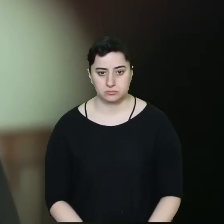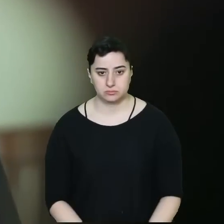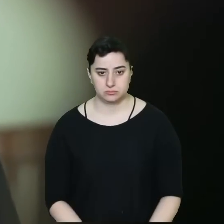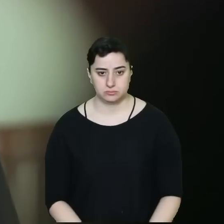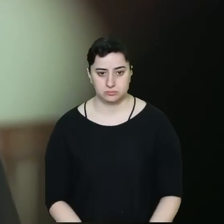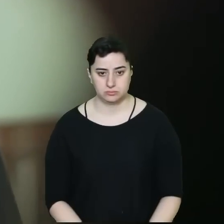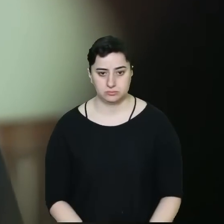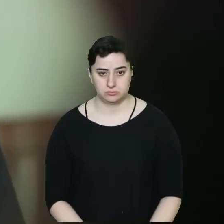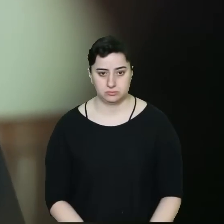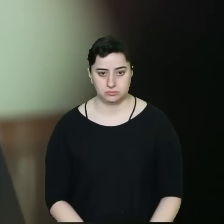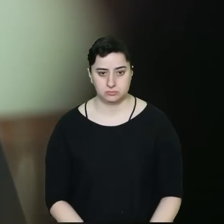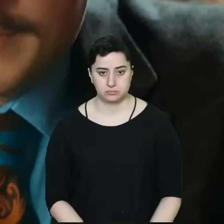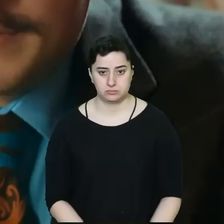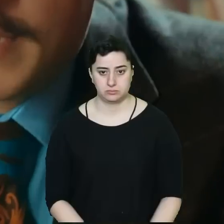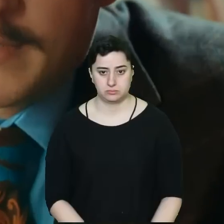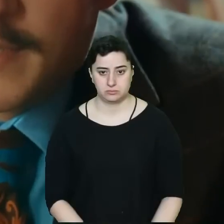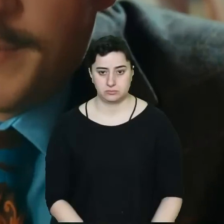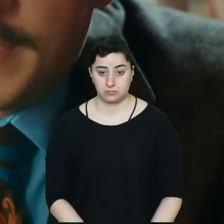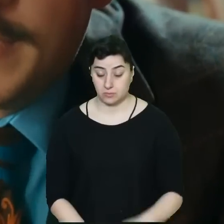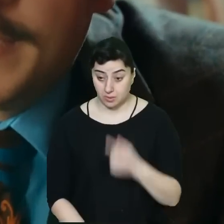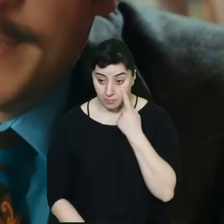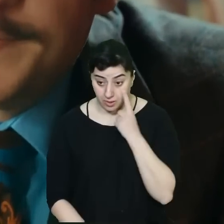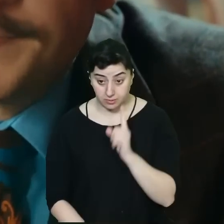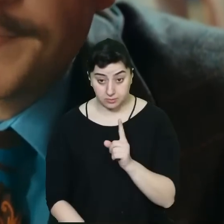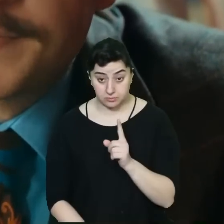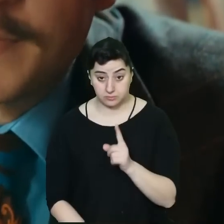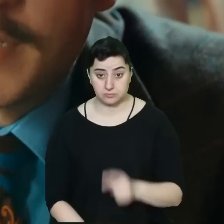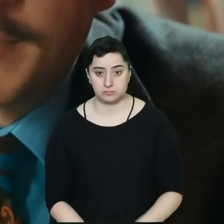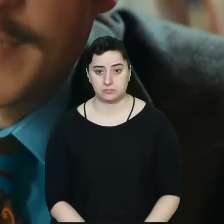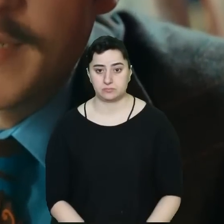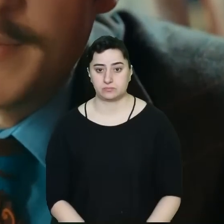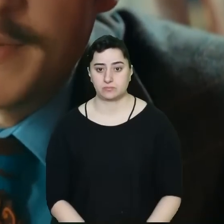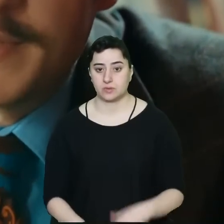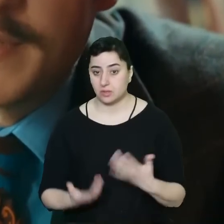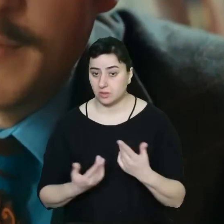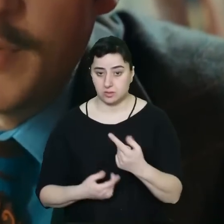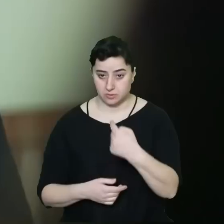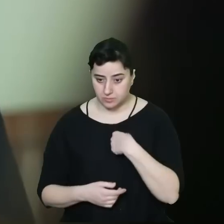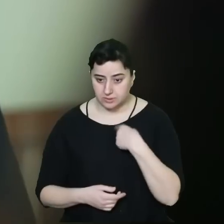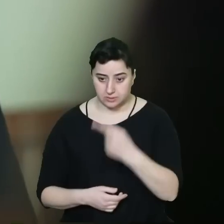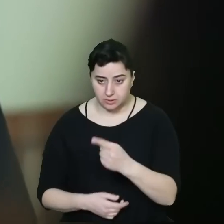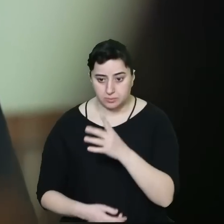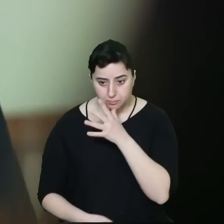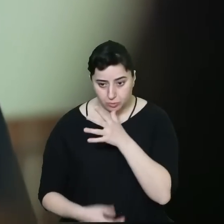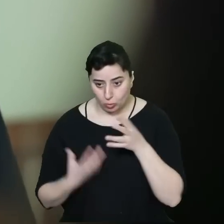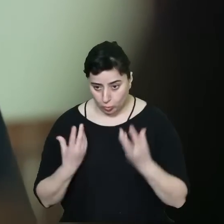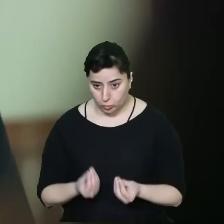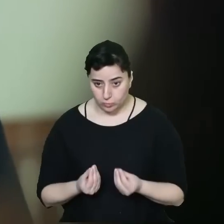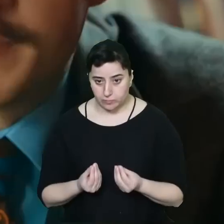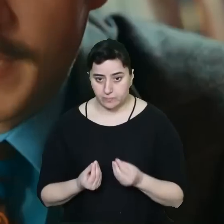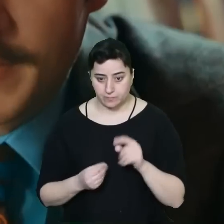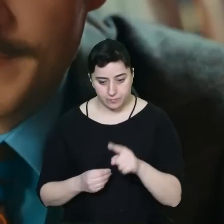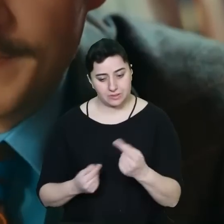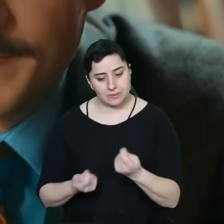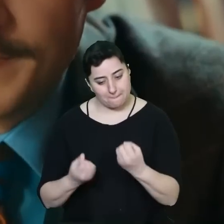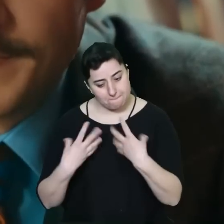cevapsız öyle diye başsalladı. Bak aslanım, madem artık sen bizi, biz de seni biliyoruz, bu işi